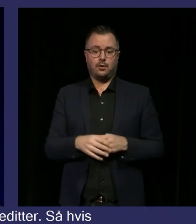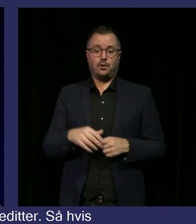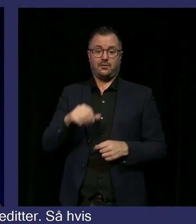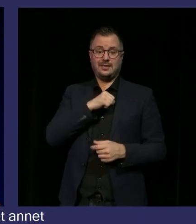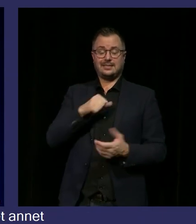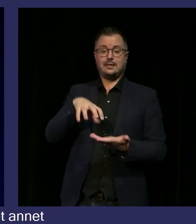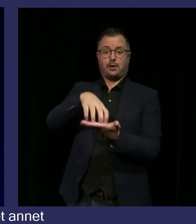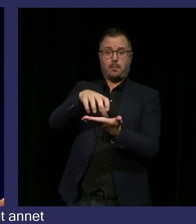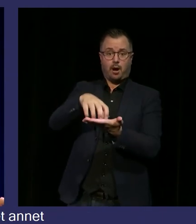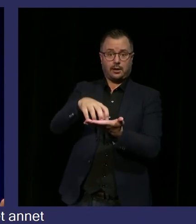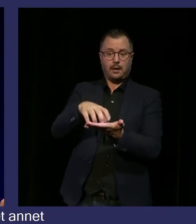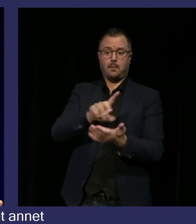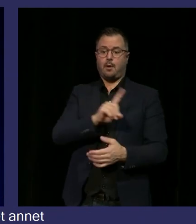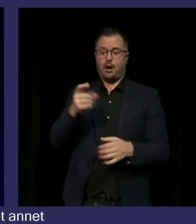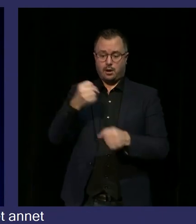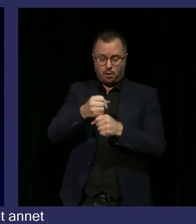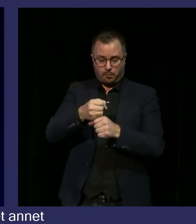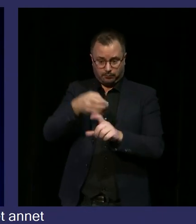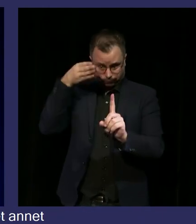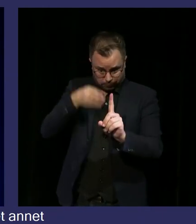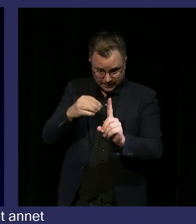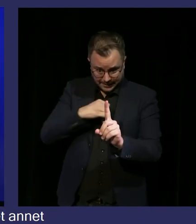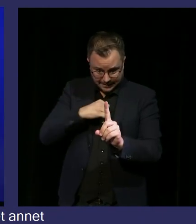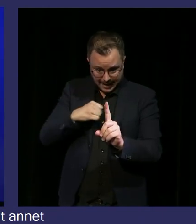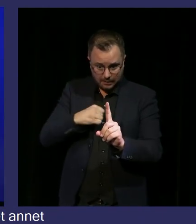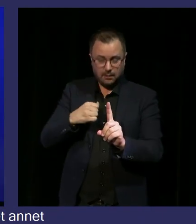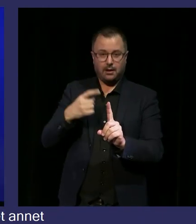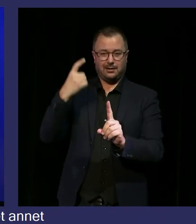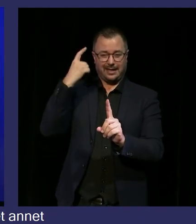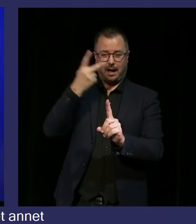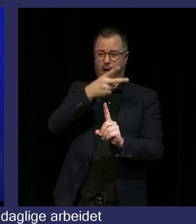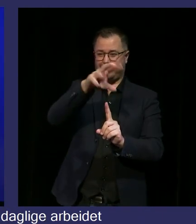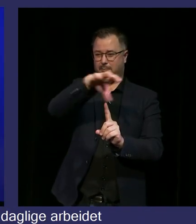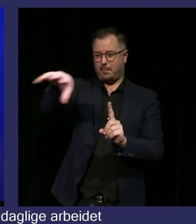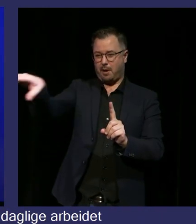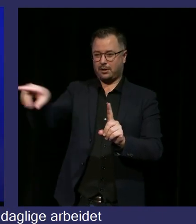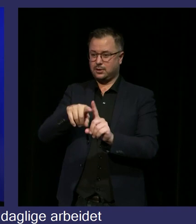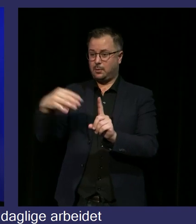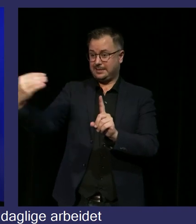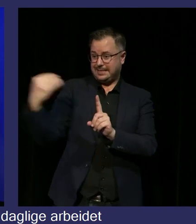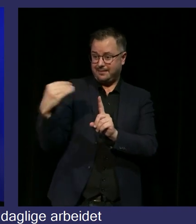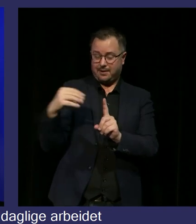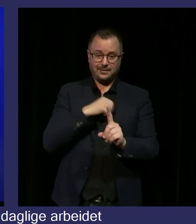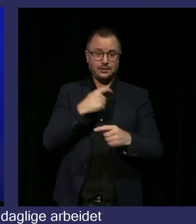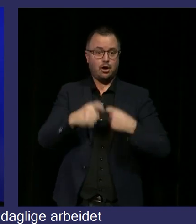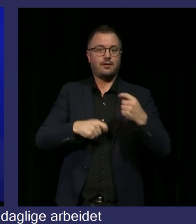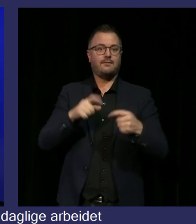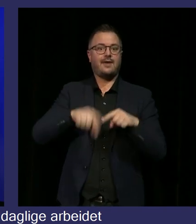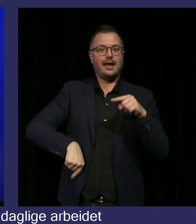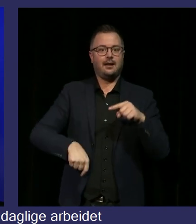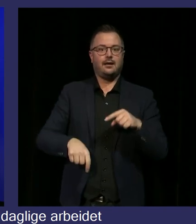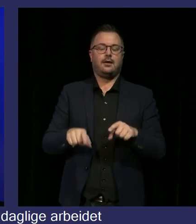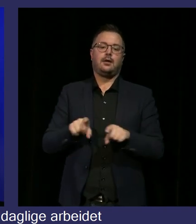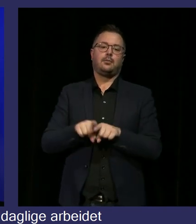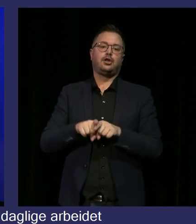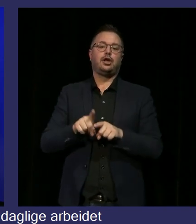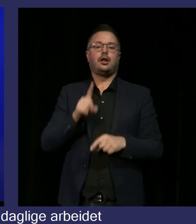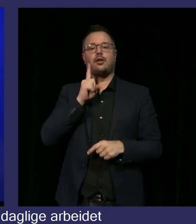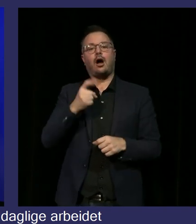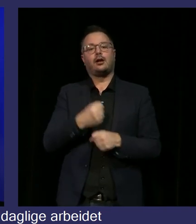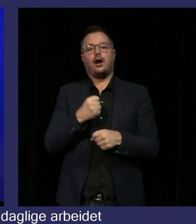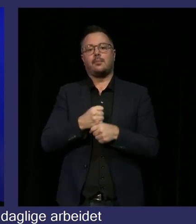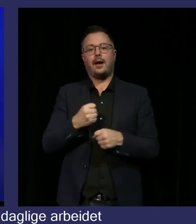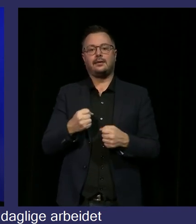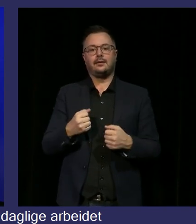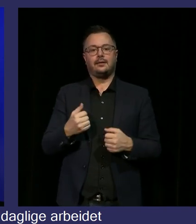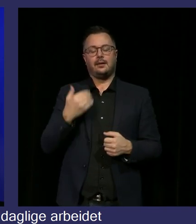hadde jobbet bare for seg selv, og tenkt at det et eller annet departement der ute, så kommer det å komme og si fra hvis de gjør noe gærent, så vil ikke det daglige arbeidet være